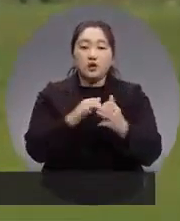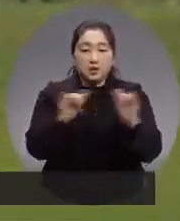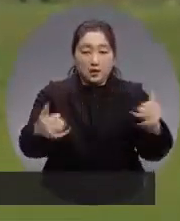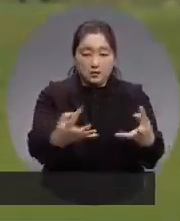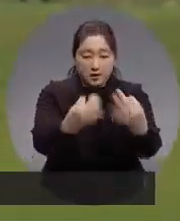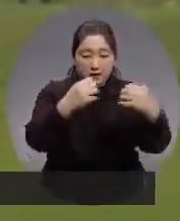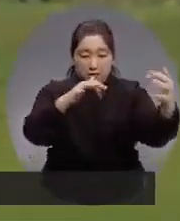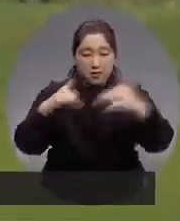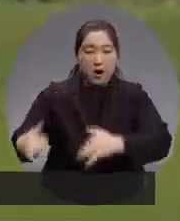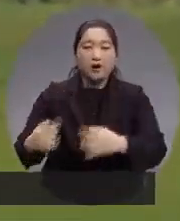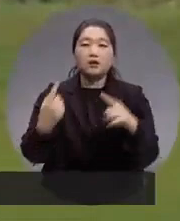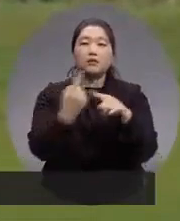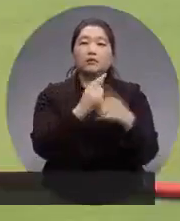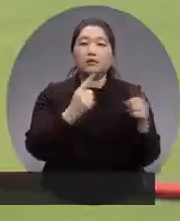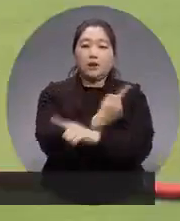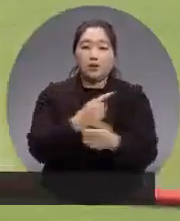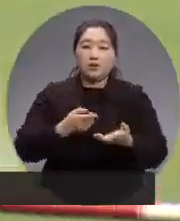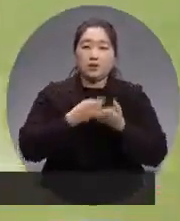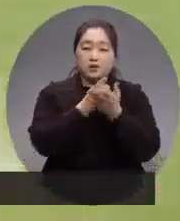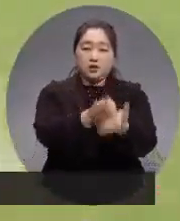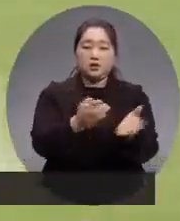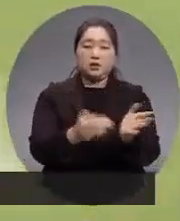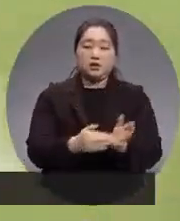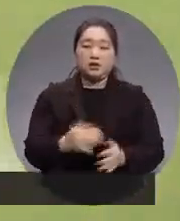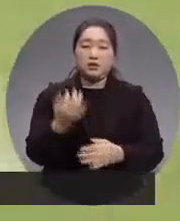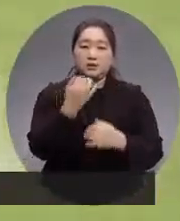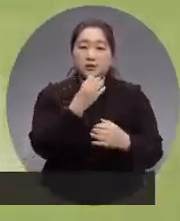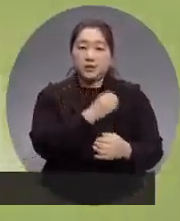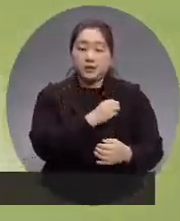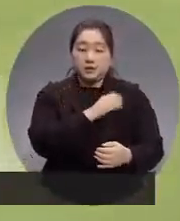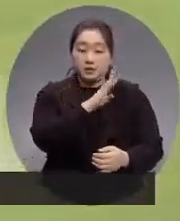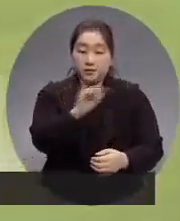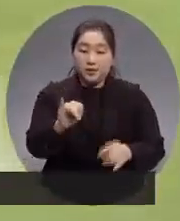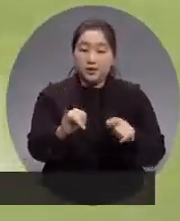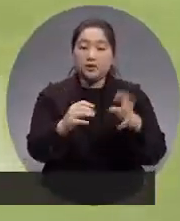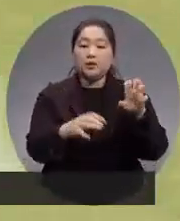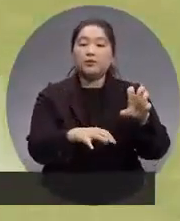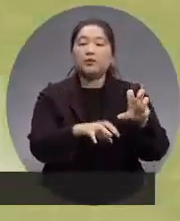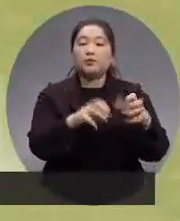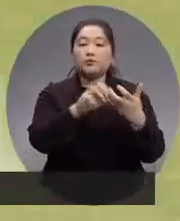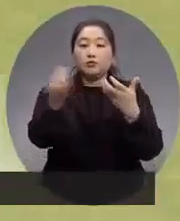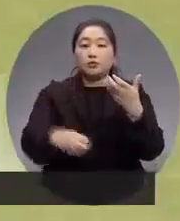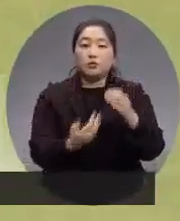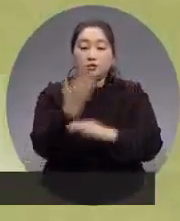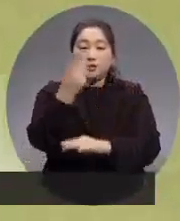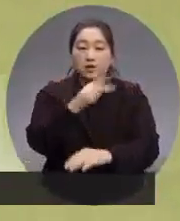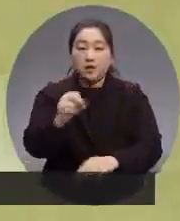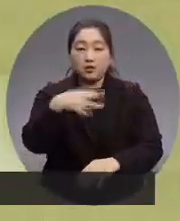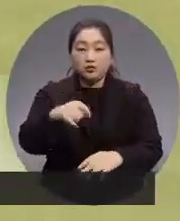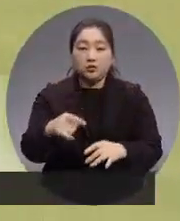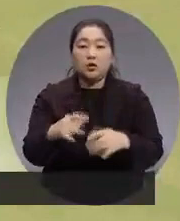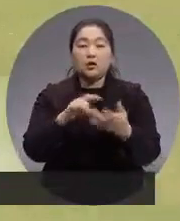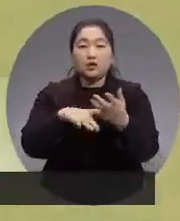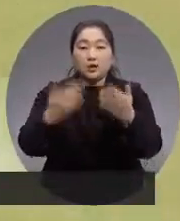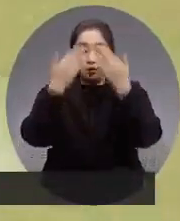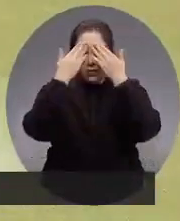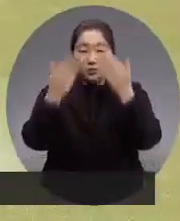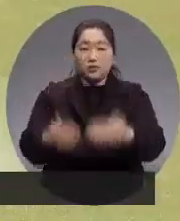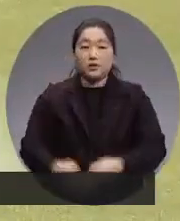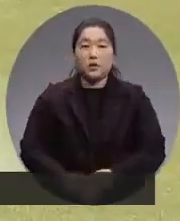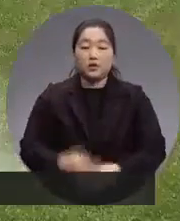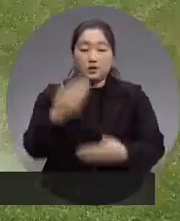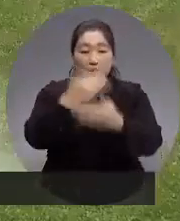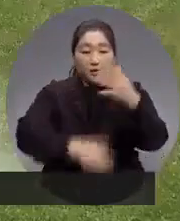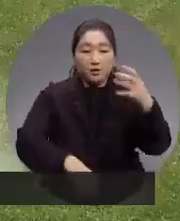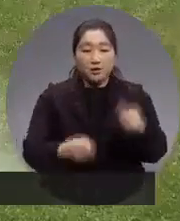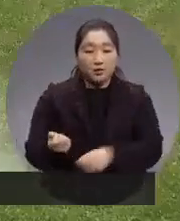신청했습니다. 비회원제 골프장 90% 이상이 대중형 전환을 통해 세제 혜택을 선택했고 나머지